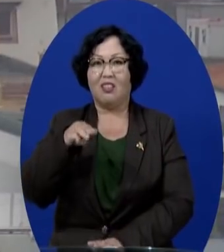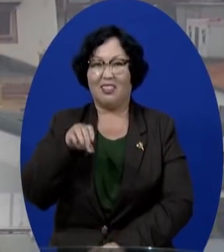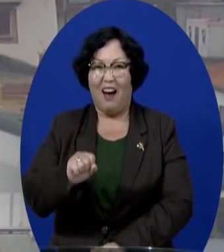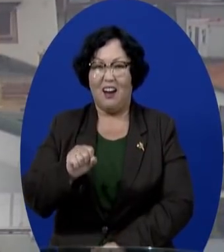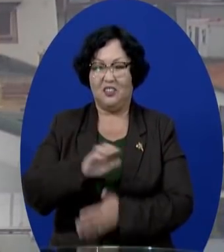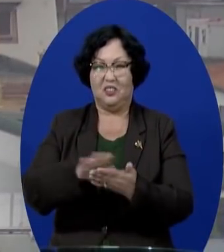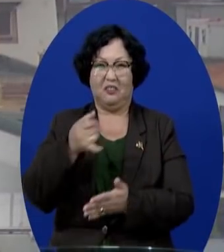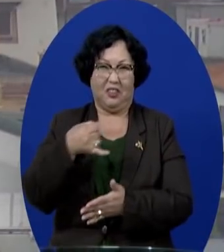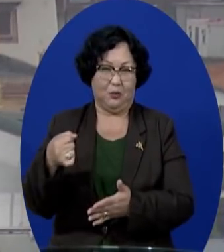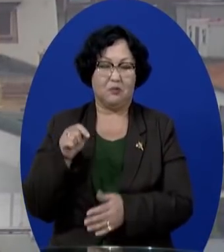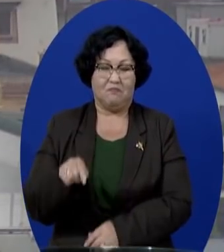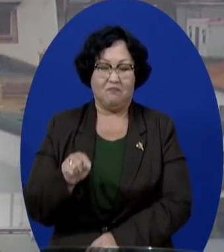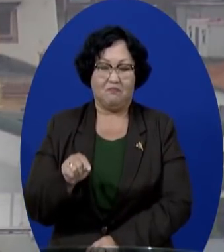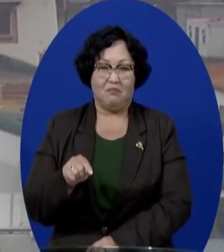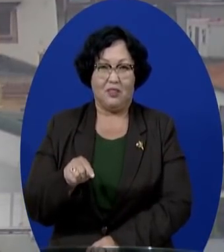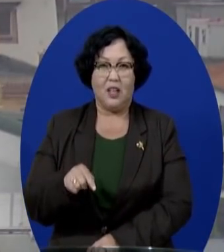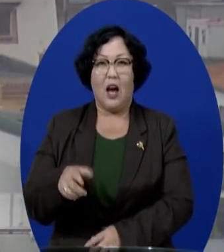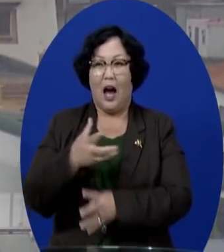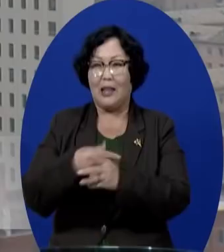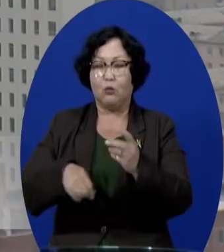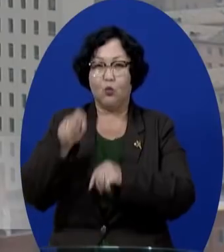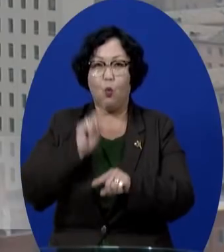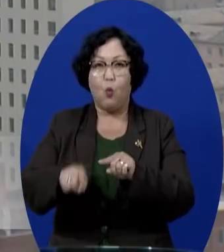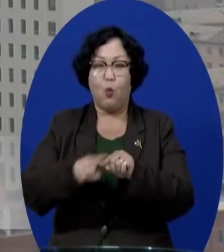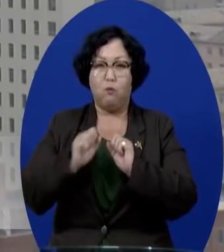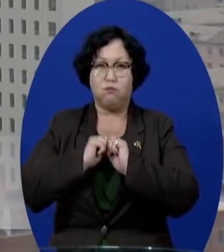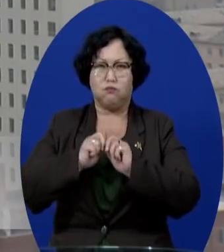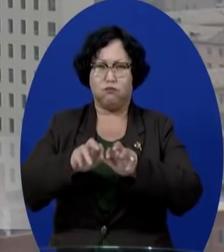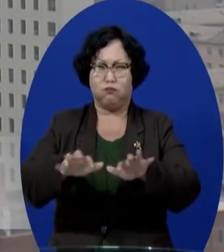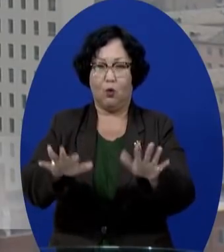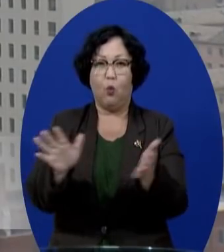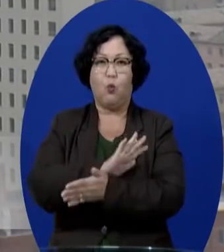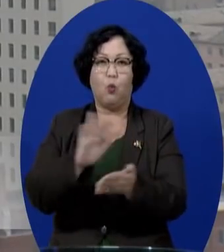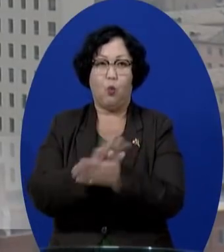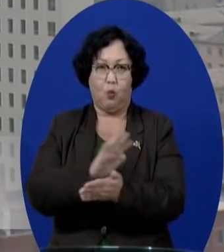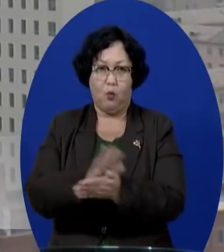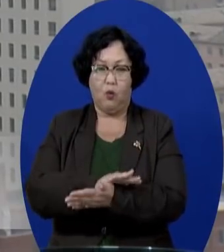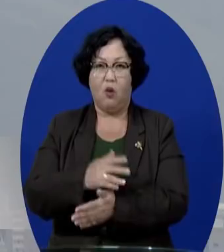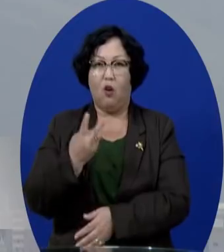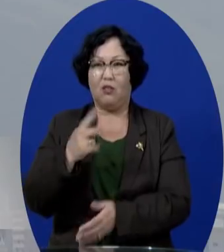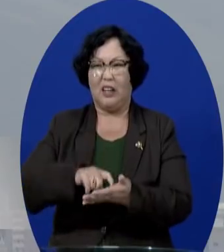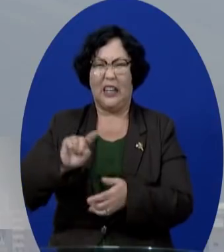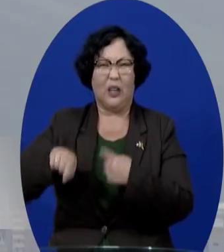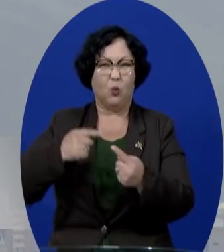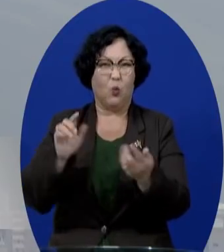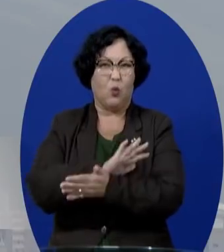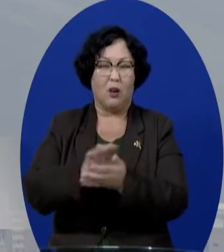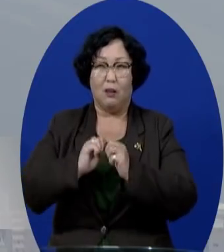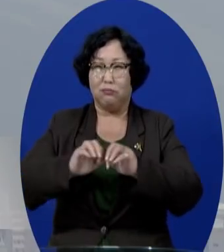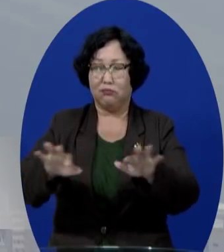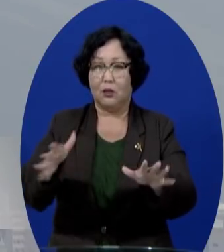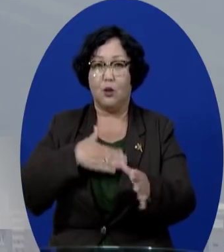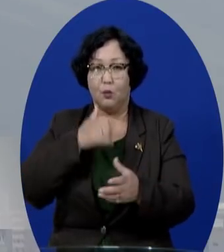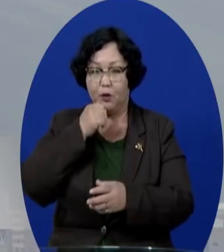яамнаас мэдээллээ. Энэ хөлбөрийн халдварлах чадвар бусдаасаа 2 дахин өндөр байдгаас гадна өвчилсэн тохиолдолд хурдан хугацаанд хүндрэх